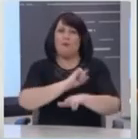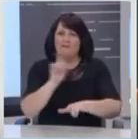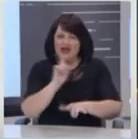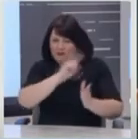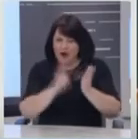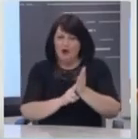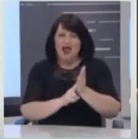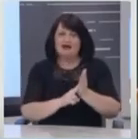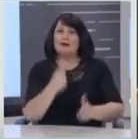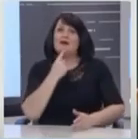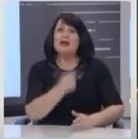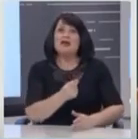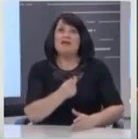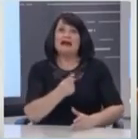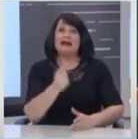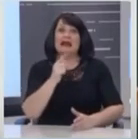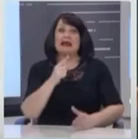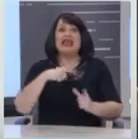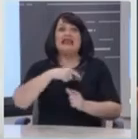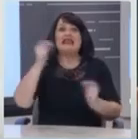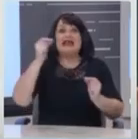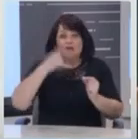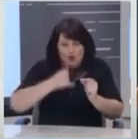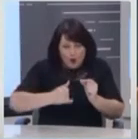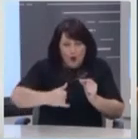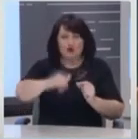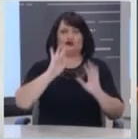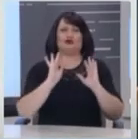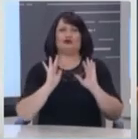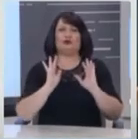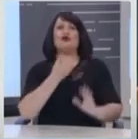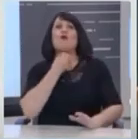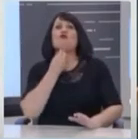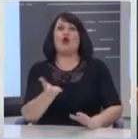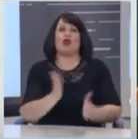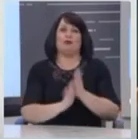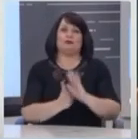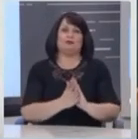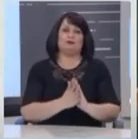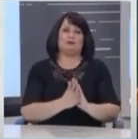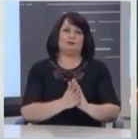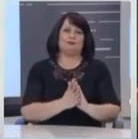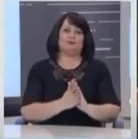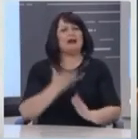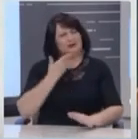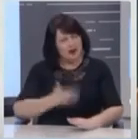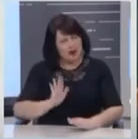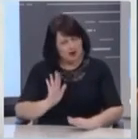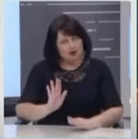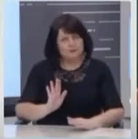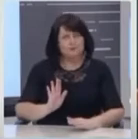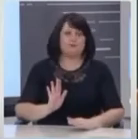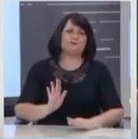οποίοι είπαν το «η Κύπρος είναι μακράν». Αυτή είναι η μεγάλη προδοσία της Κύπρου. Τελειώνω ότι